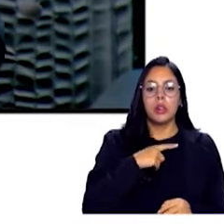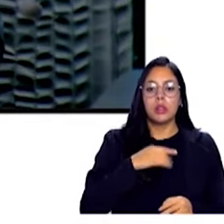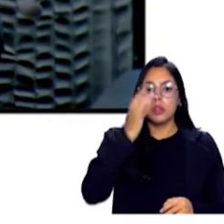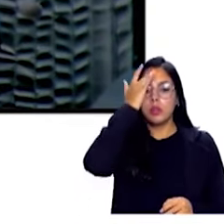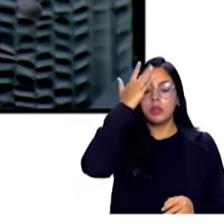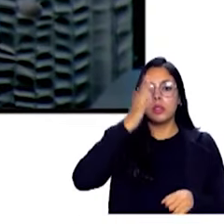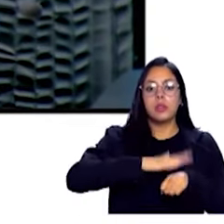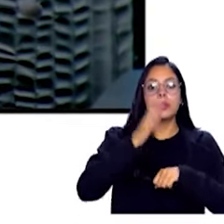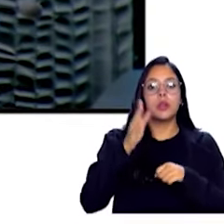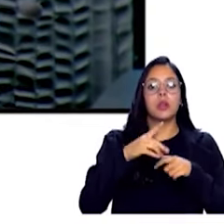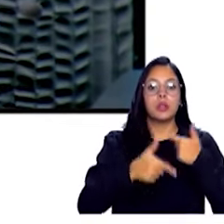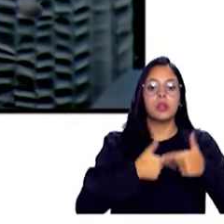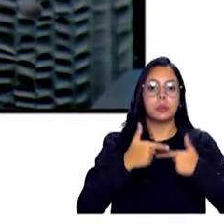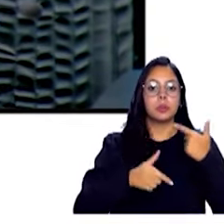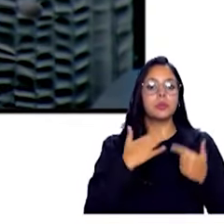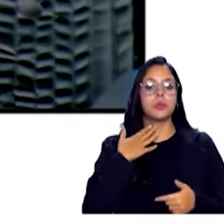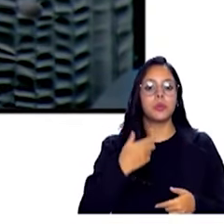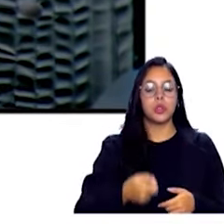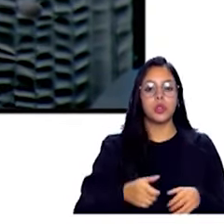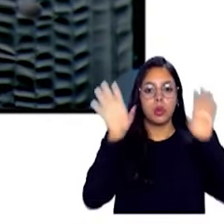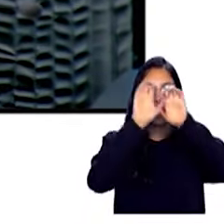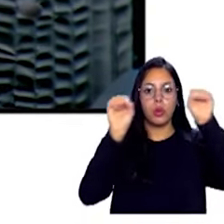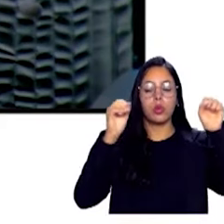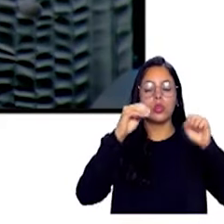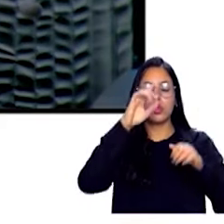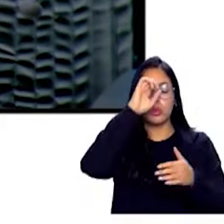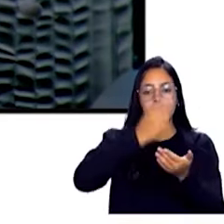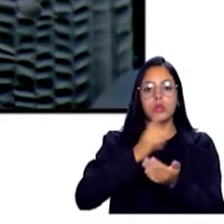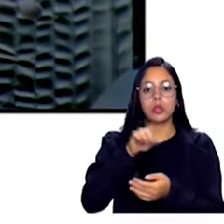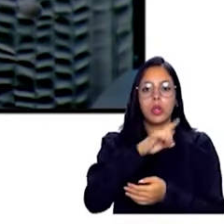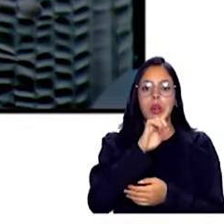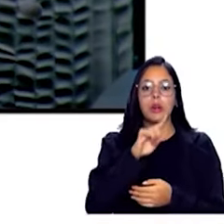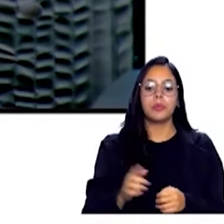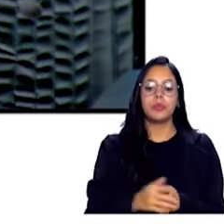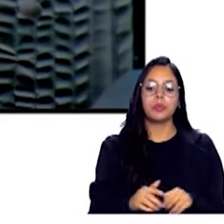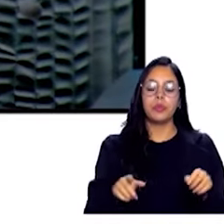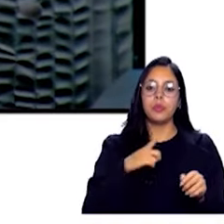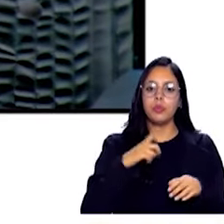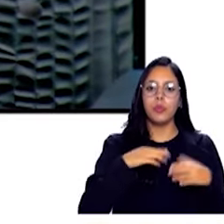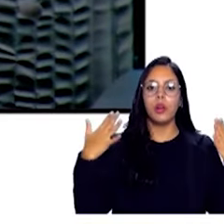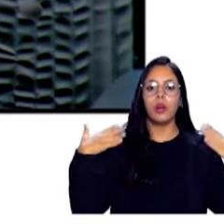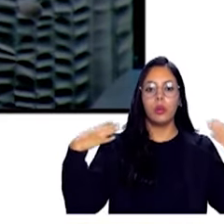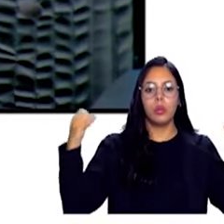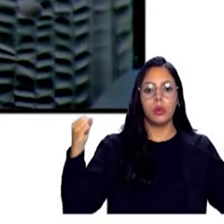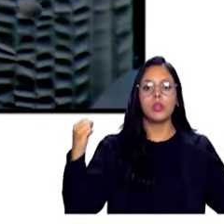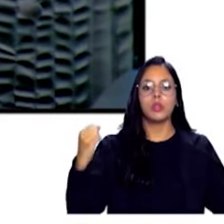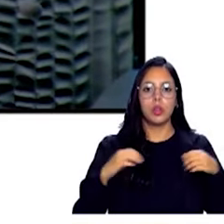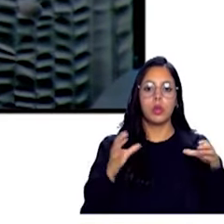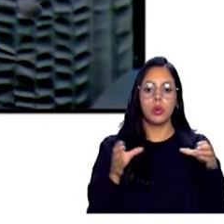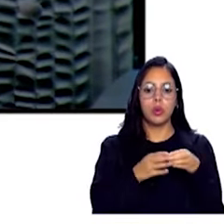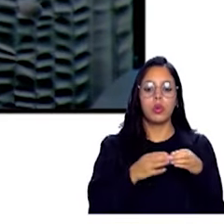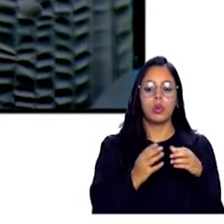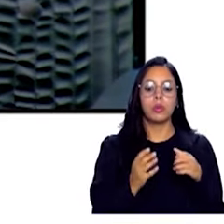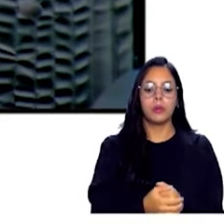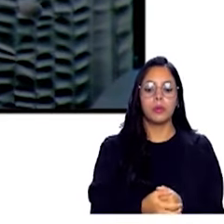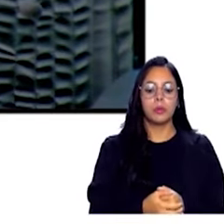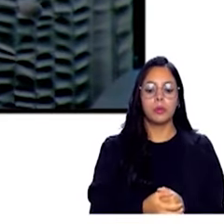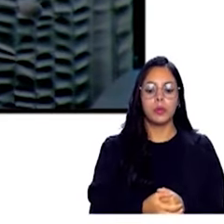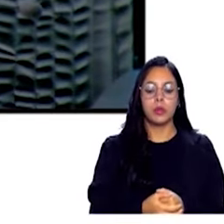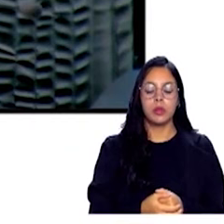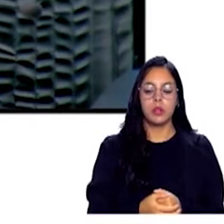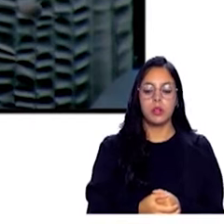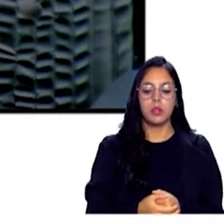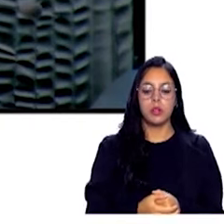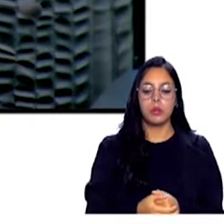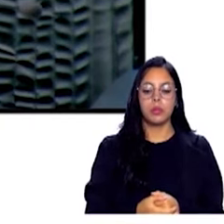juge de cassation ce sont des magistrats qui sont choisis non pas par le pouvoir politique